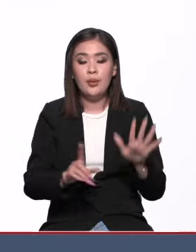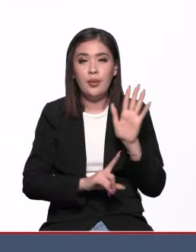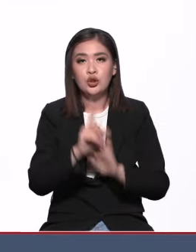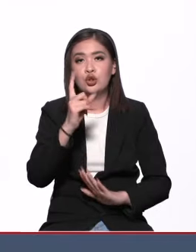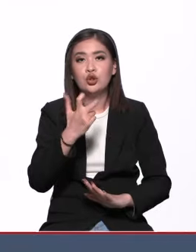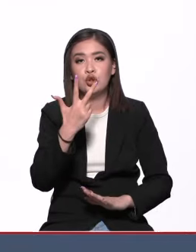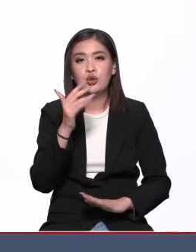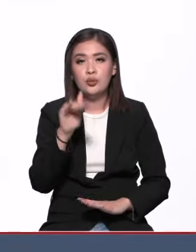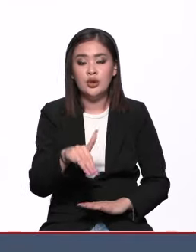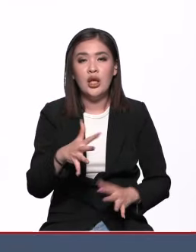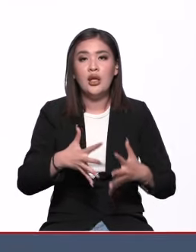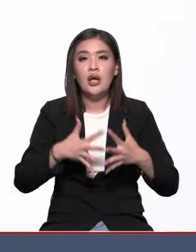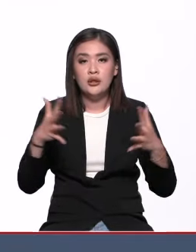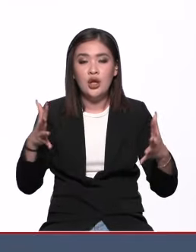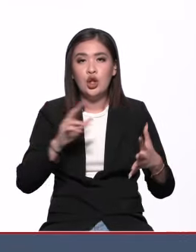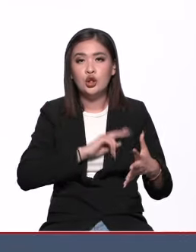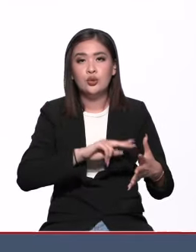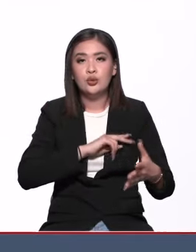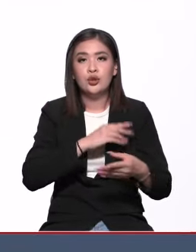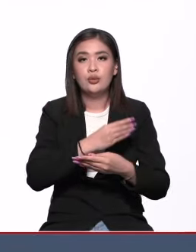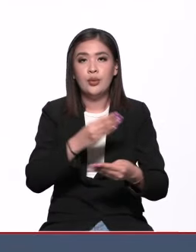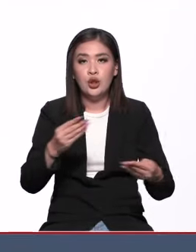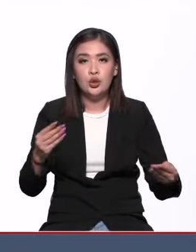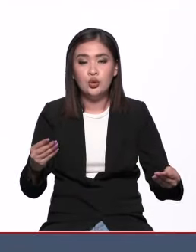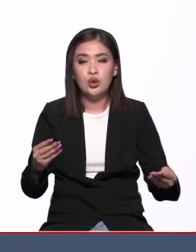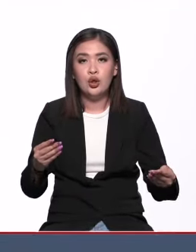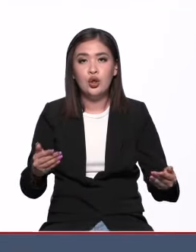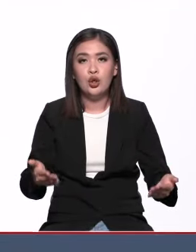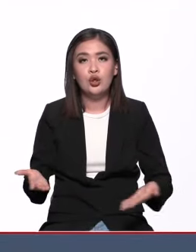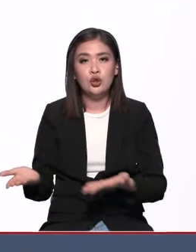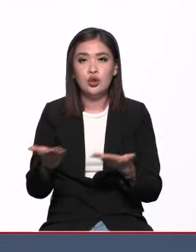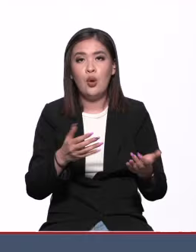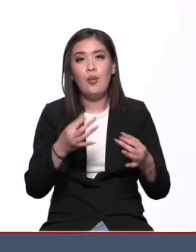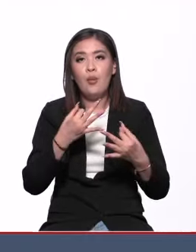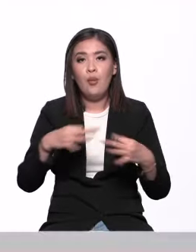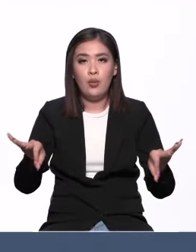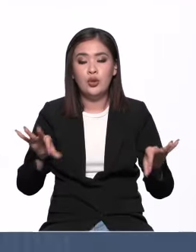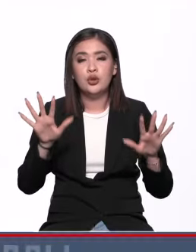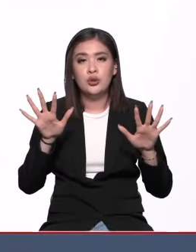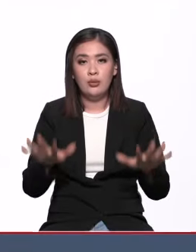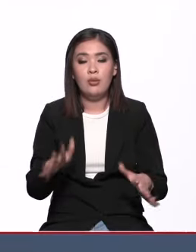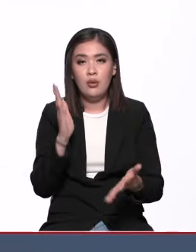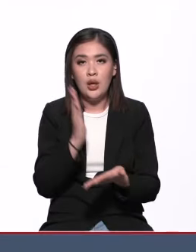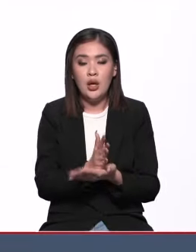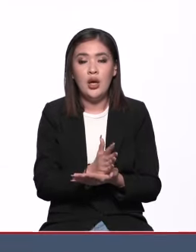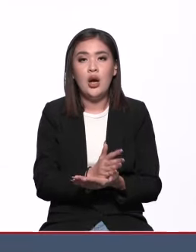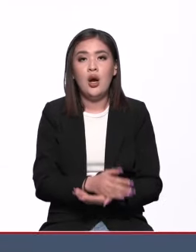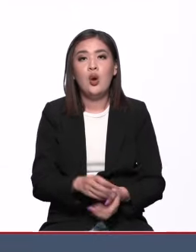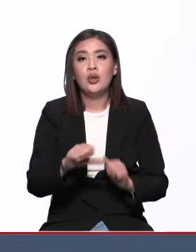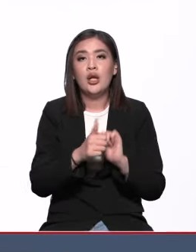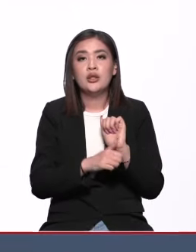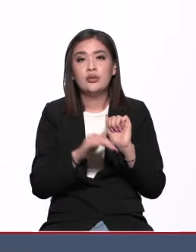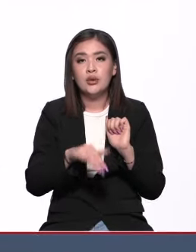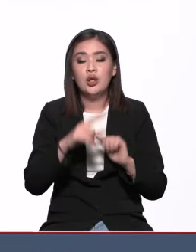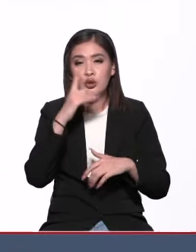103 мыңнан астамы жұмыс берушілер тарапынан ұсынылатын бос жұмыс орындарына, ал 16 мыңға жуығы